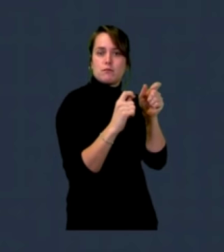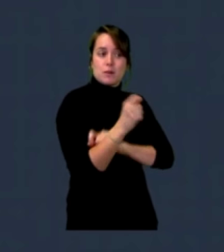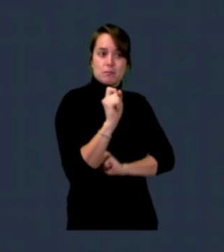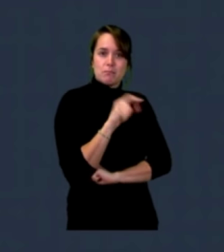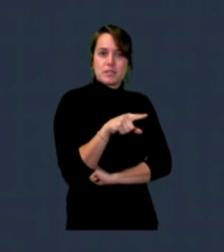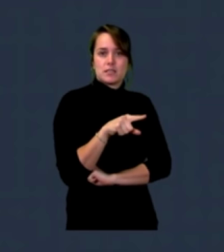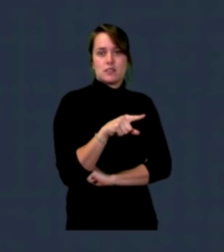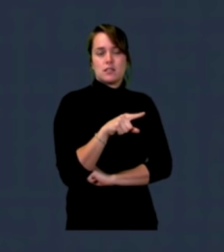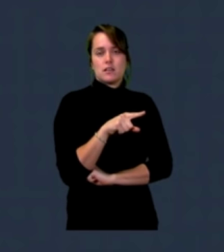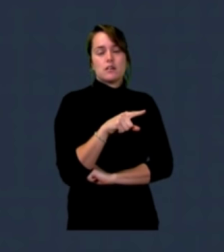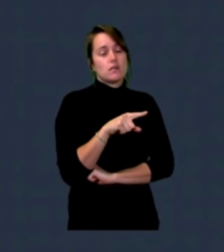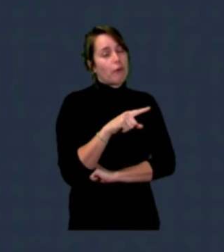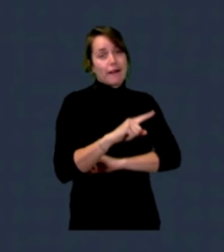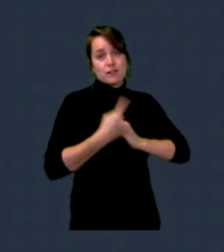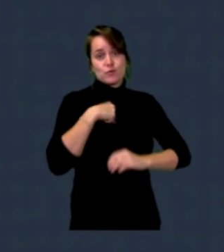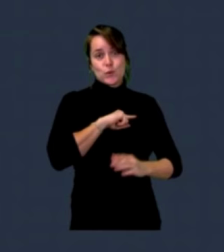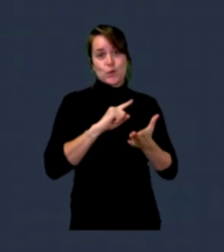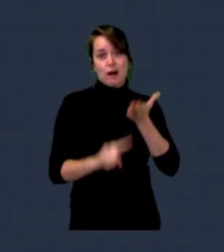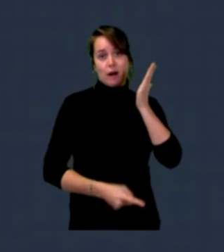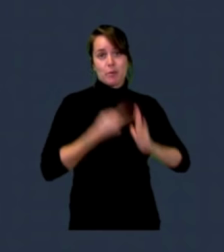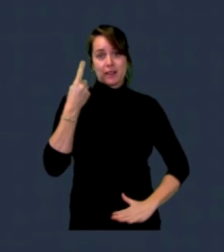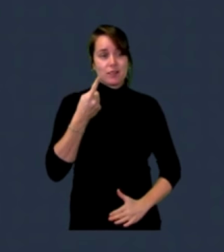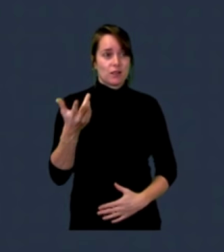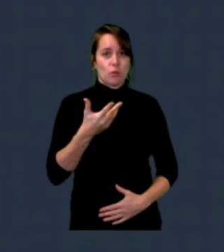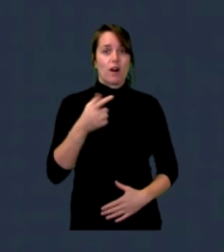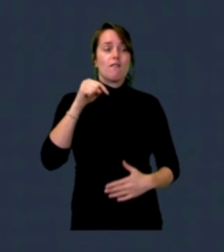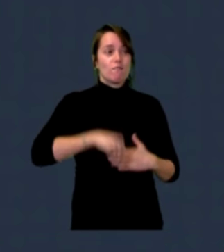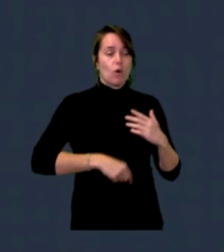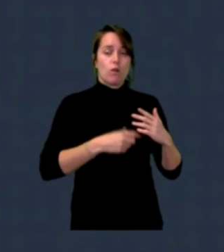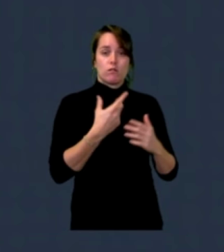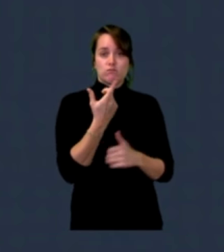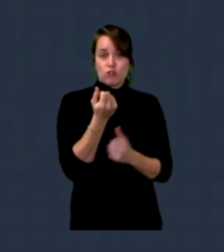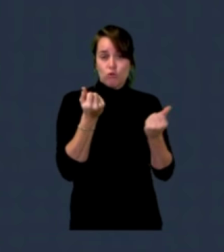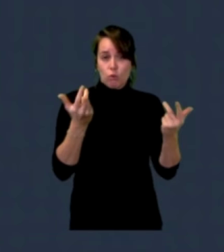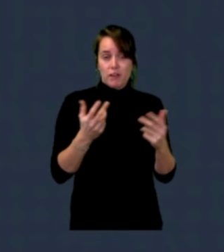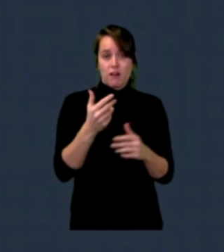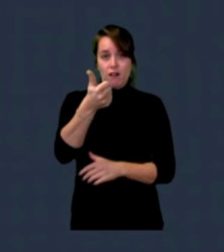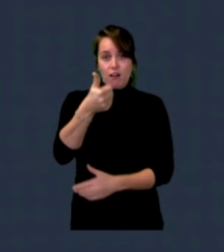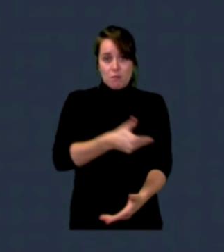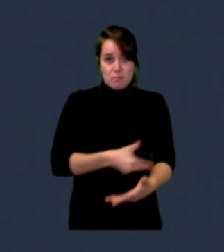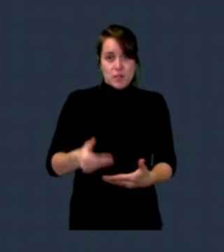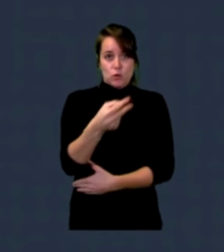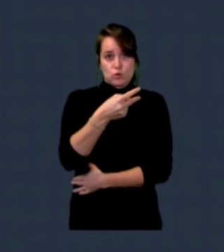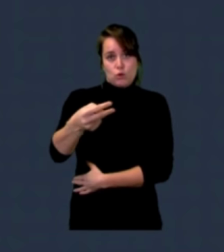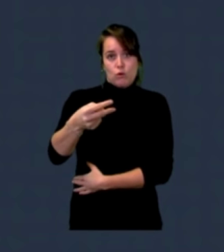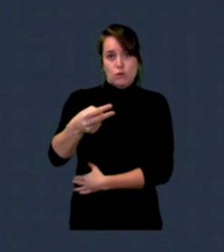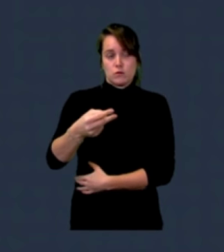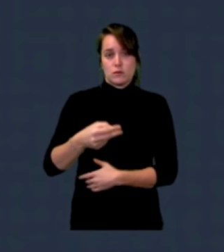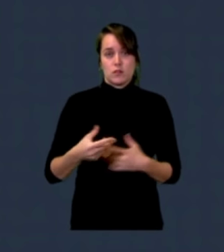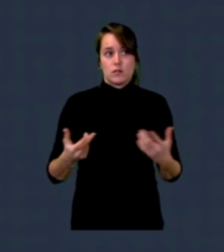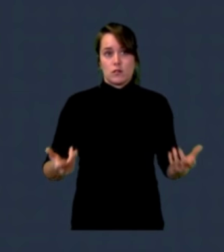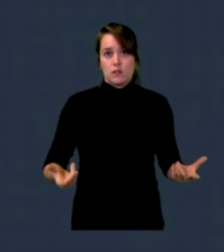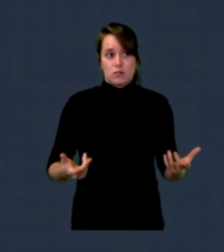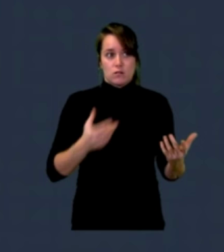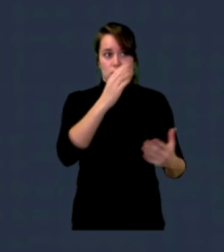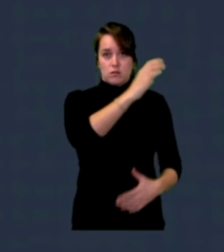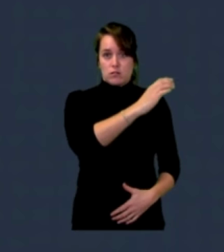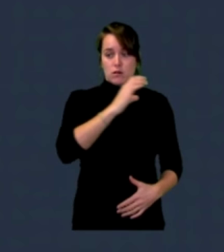une fois, nous demandons que l'on puisse avoir des crédits à hauteur d'1 million d'euros, de façon à ce que véritablement les personnes